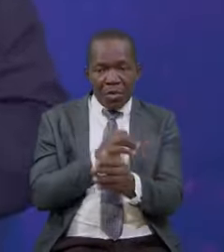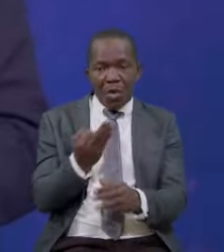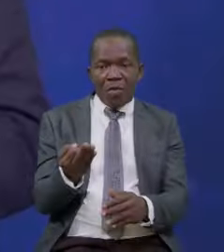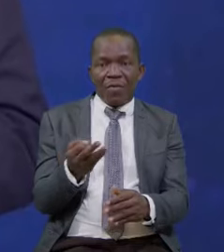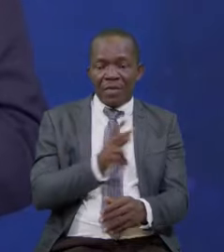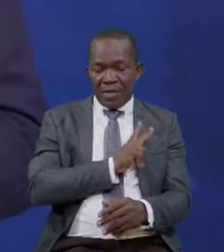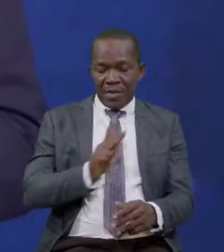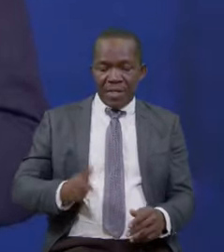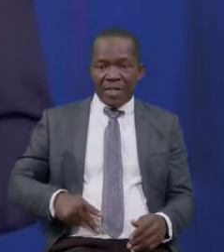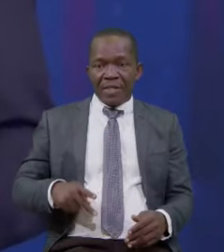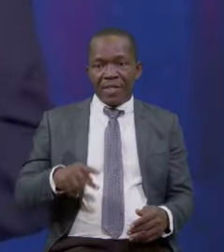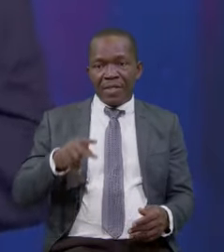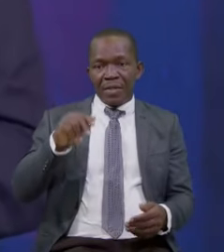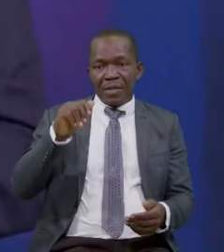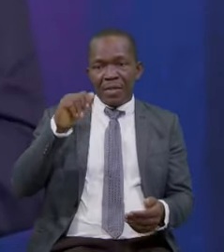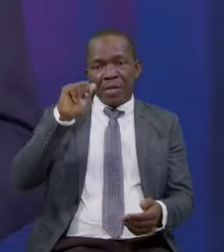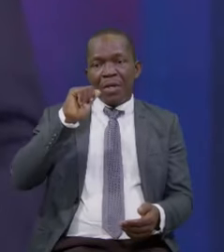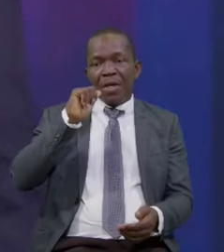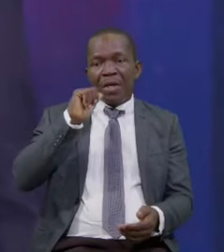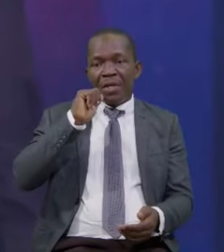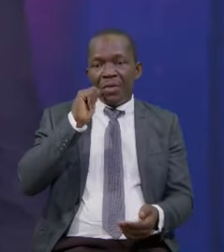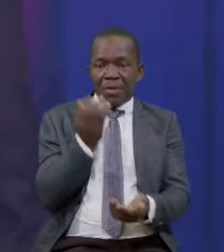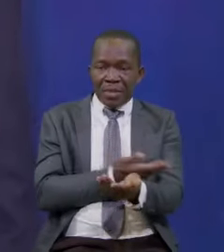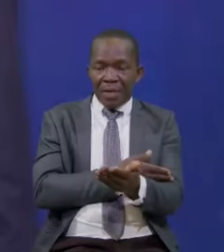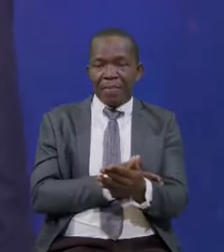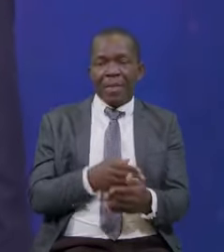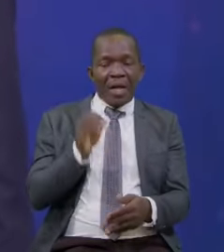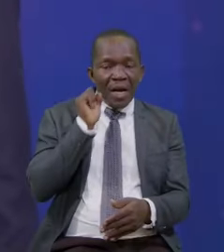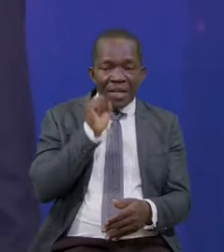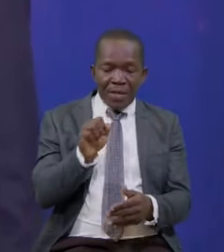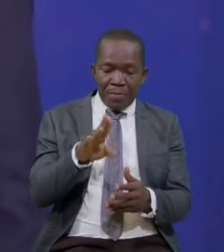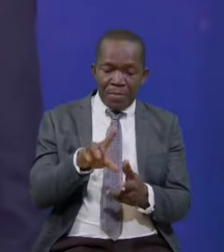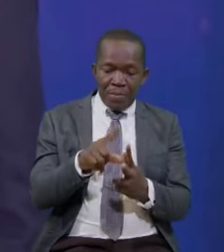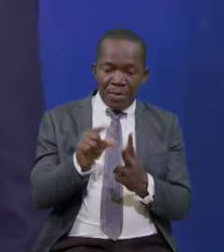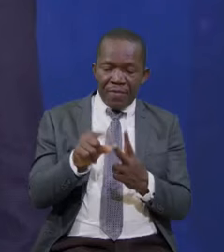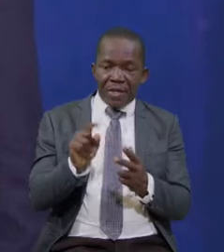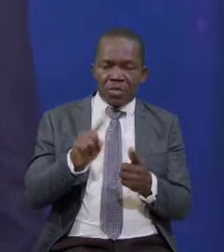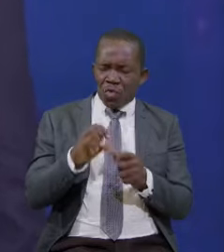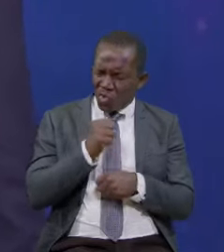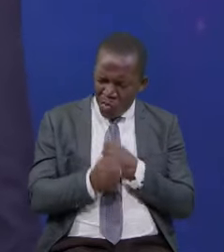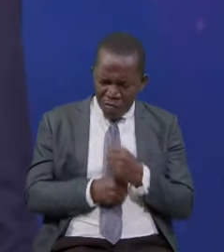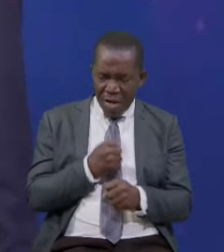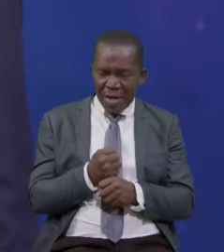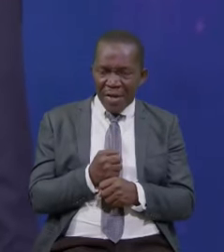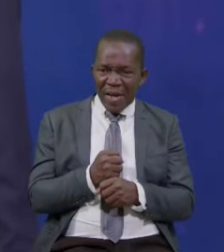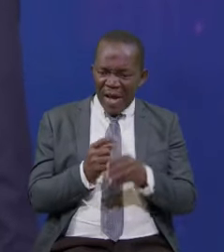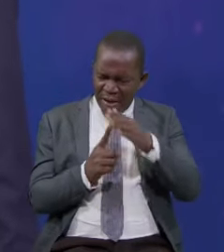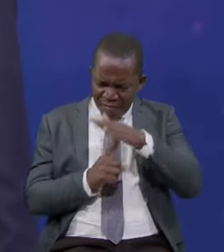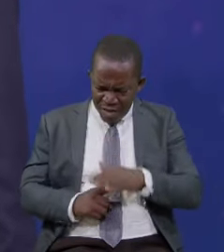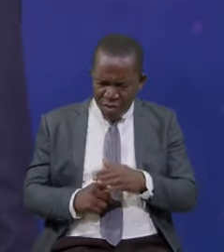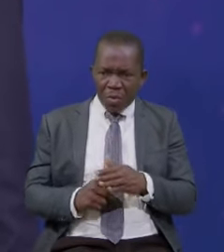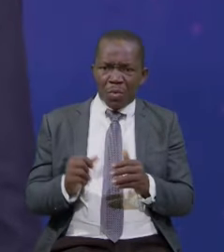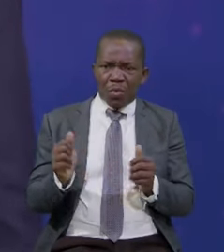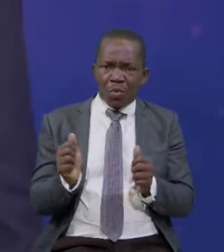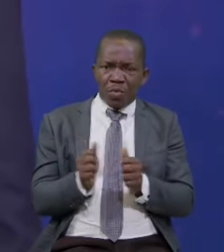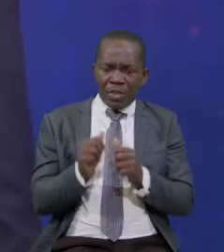maltraité avec le peuple de Dieu que d'avoir pour un temps la jouissance du